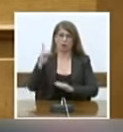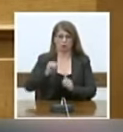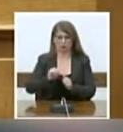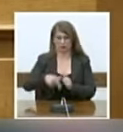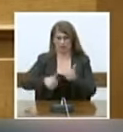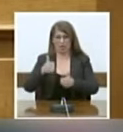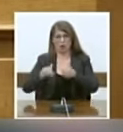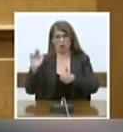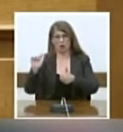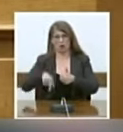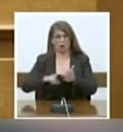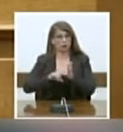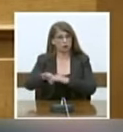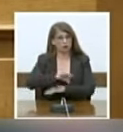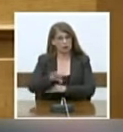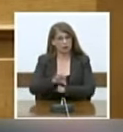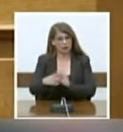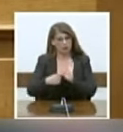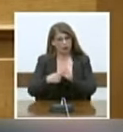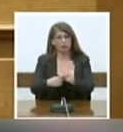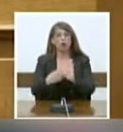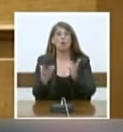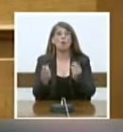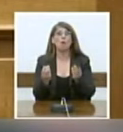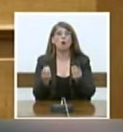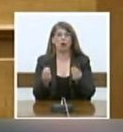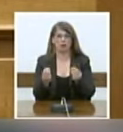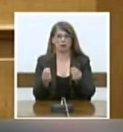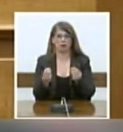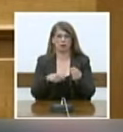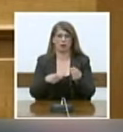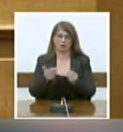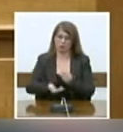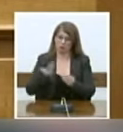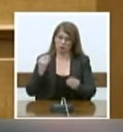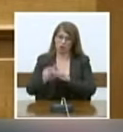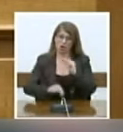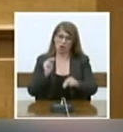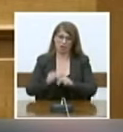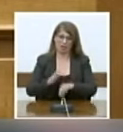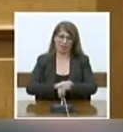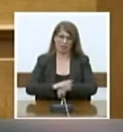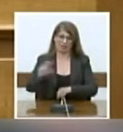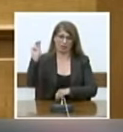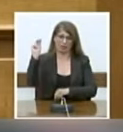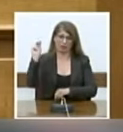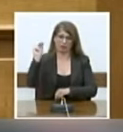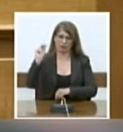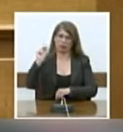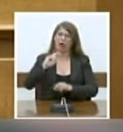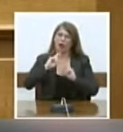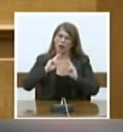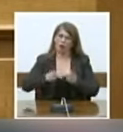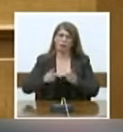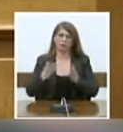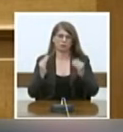Το σχέδιο της κυβέρνησης για την επόμενη τετραετία παρουσίασε χθες ο Πρωθυπουργός Κυριάκος Μητσοτάκης στις προγραμματικές δηλώσεις στη Βουλή. Ο Κυριάκος Μητσοτάκης αναφέρθηκε στα